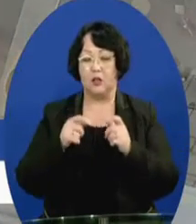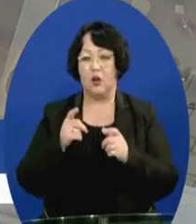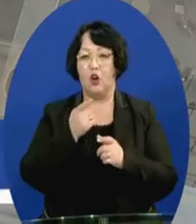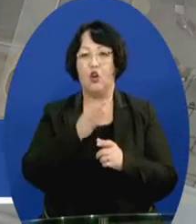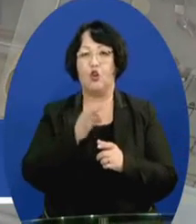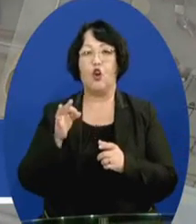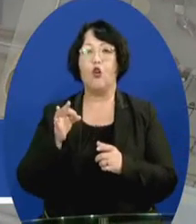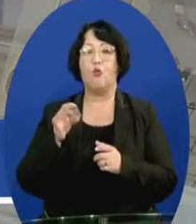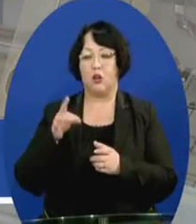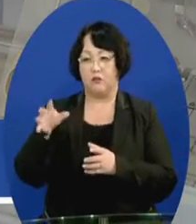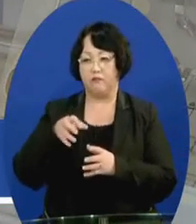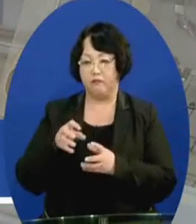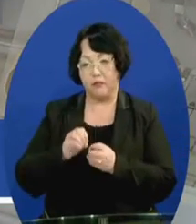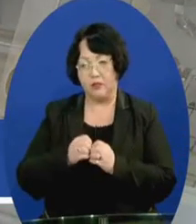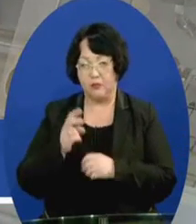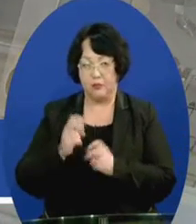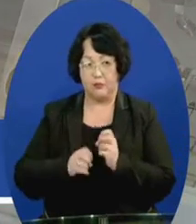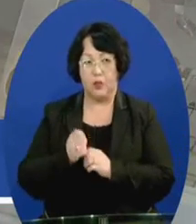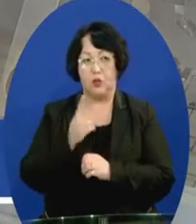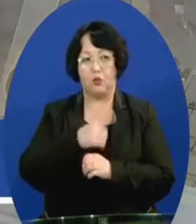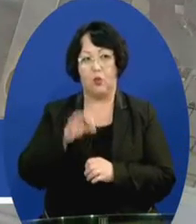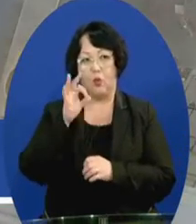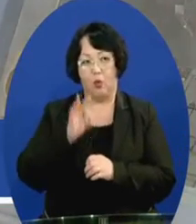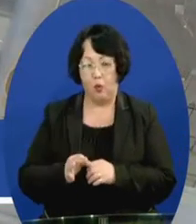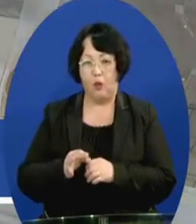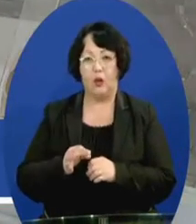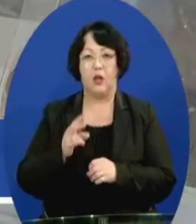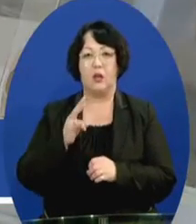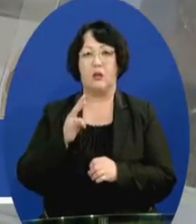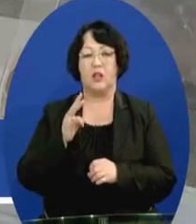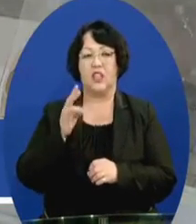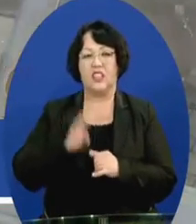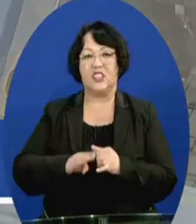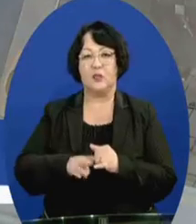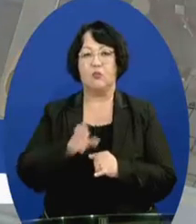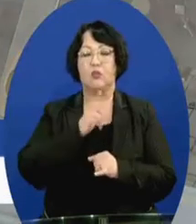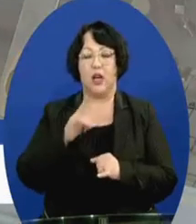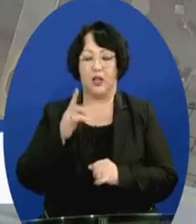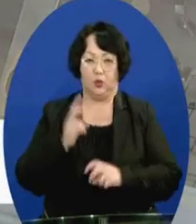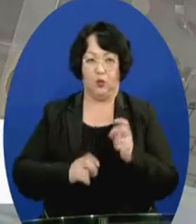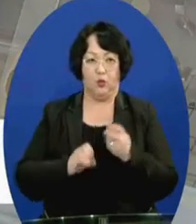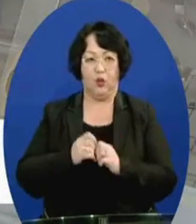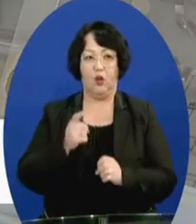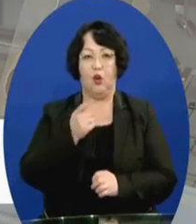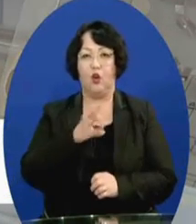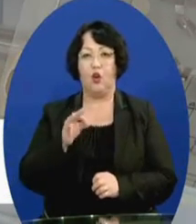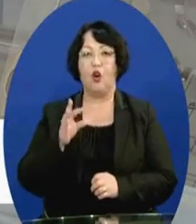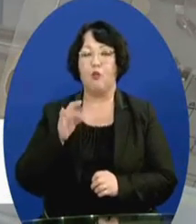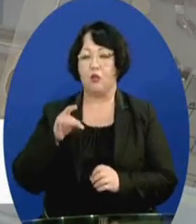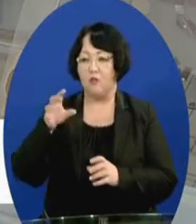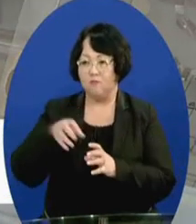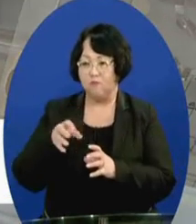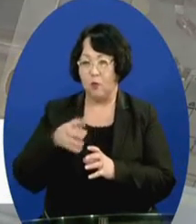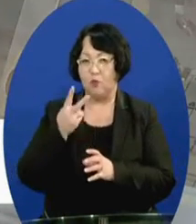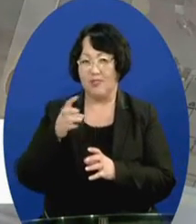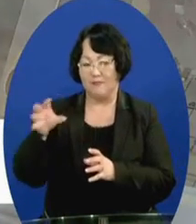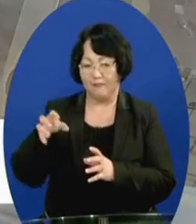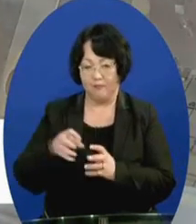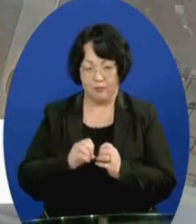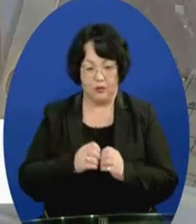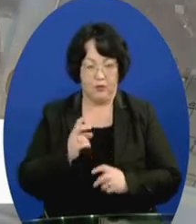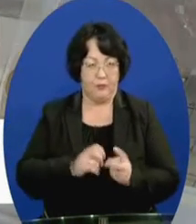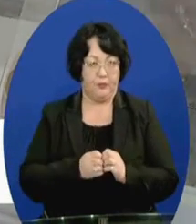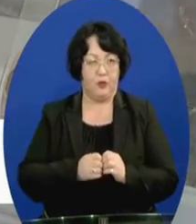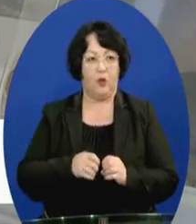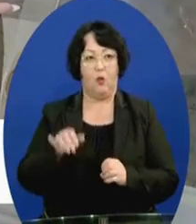үндэсний үйлдвэрлэгчид 100% нэмэн үртэг шингэсэн байдлаар за эцсийн бүтээгдэхүүн болгож хөөврийг үйлдвэрлэж за зөвхөн дотоодын зах зээлээс